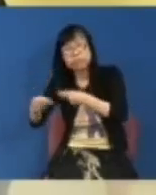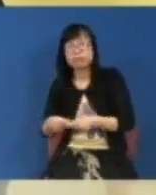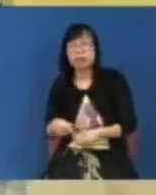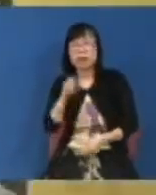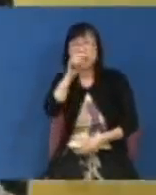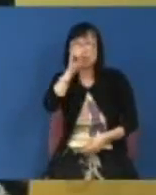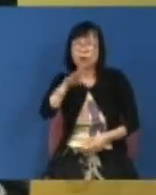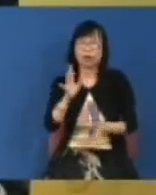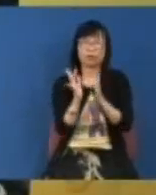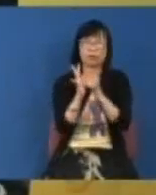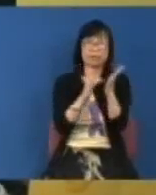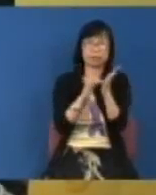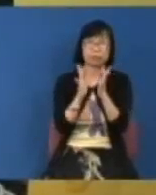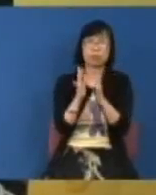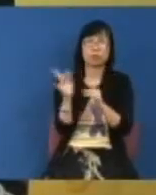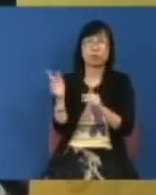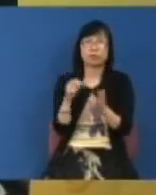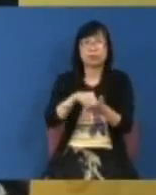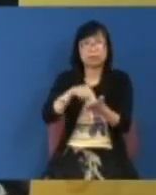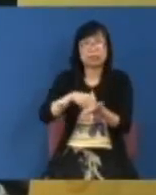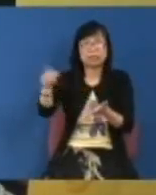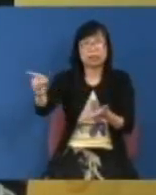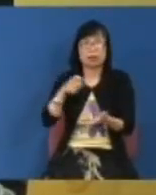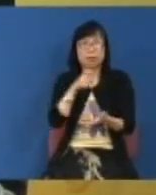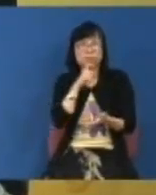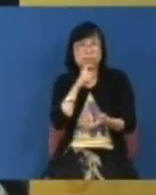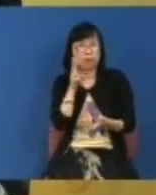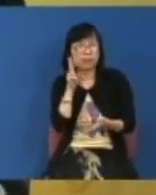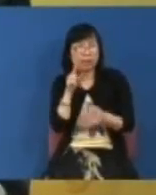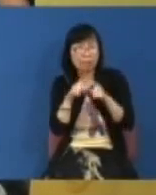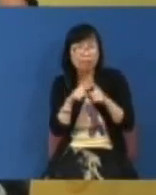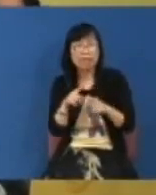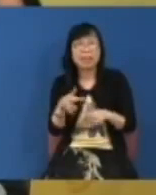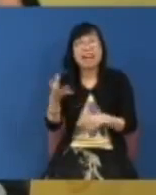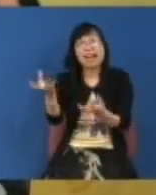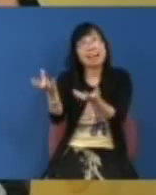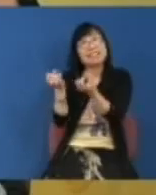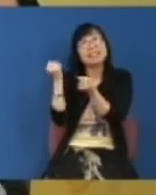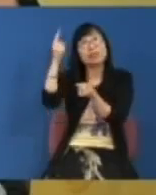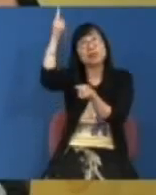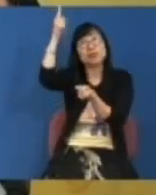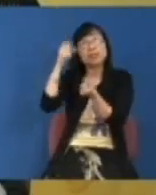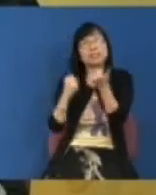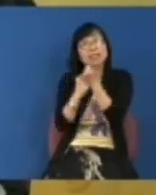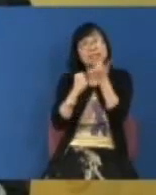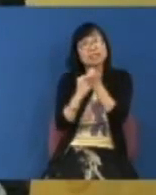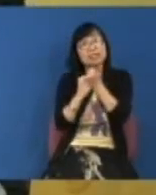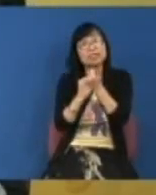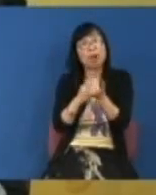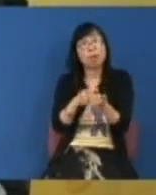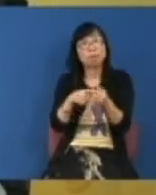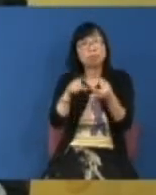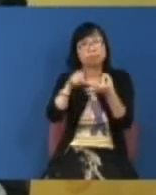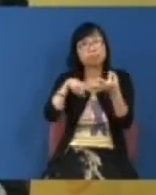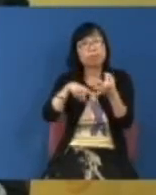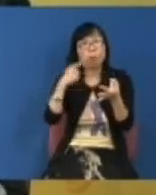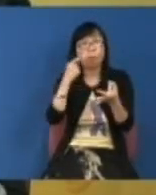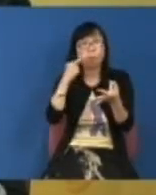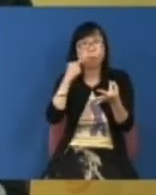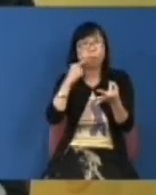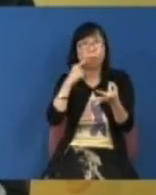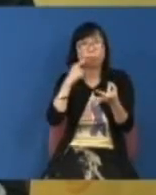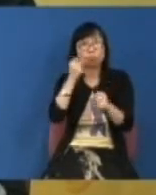督徒啱好笑就係疑似最近有條友佢話：，收到上帝 call 就係話要支持呢個唐英年做特首啊！咁所